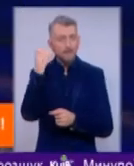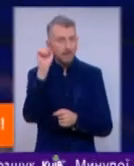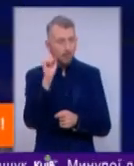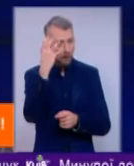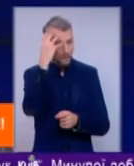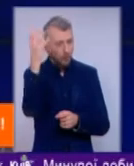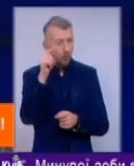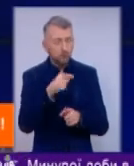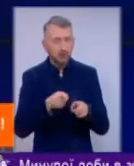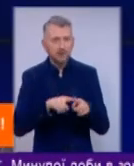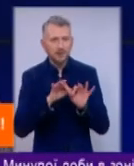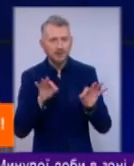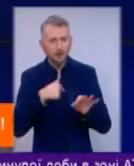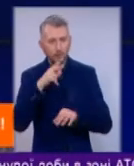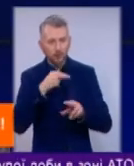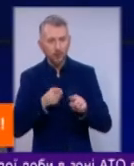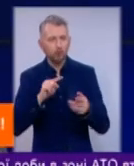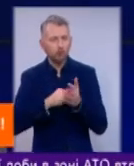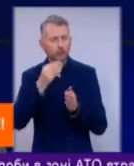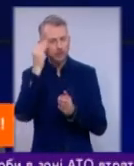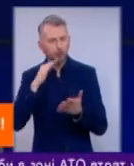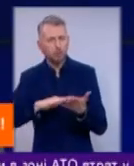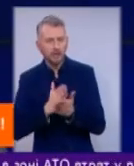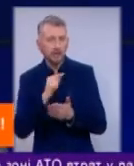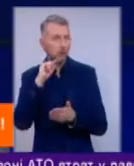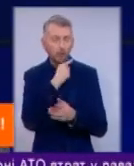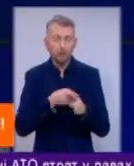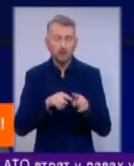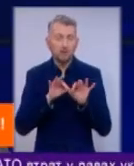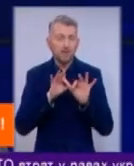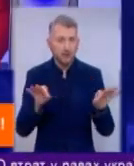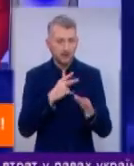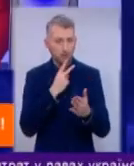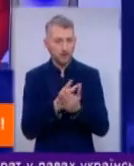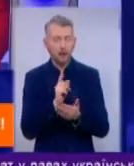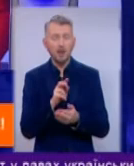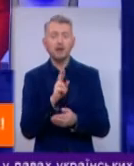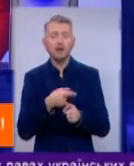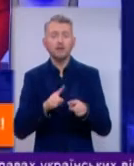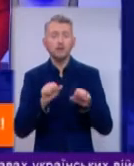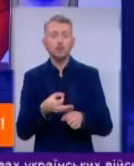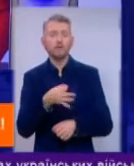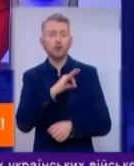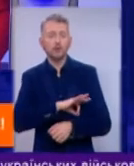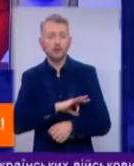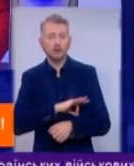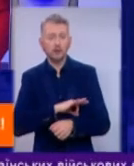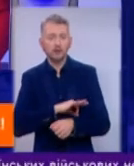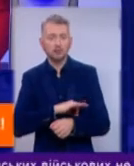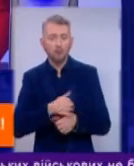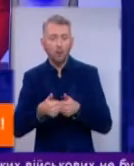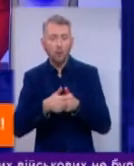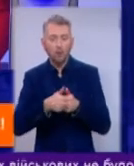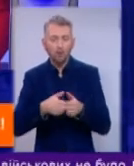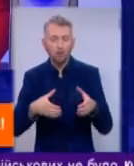прекрасно. Я взагалі вважаю, що це і з точки зору політики, і економіки – це прекрасний показник. Але як це може використати оточення президента – то